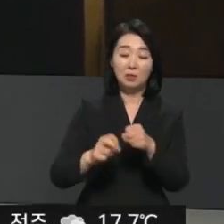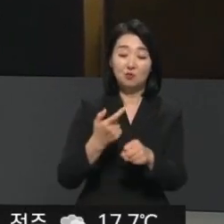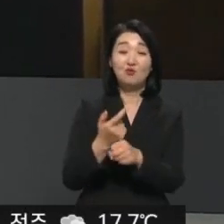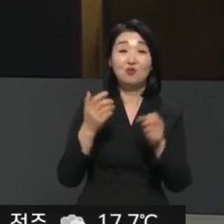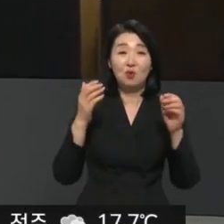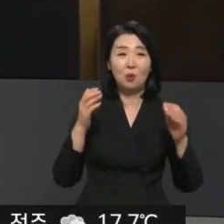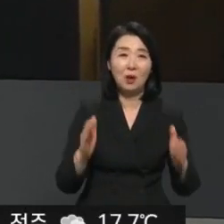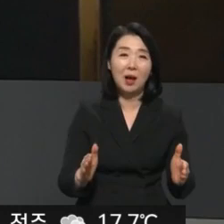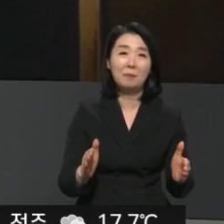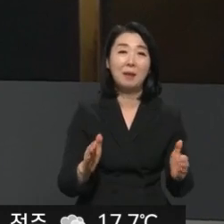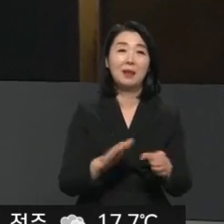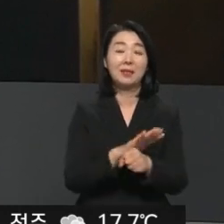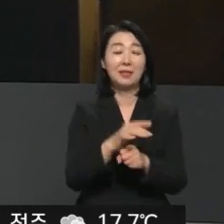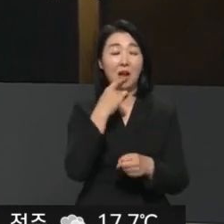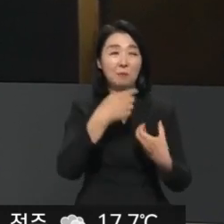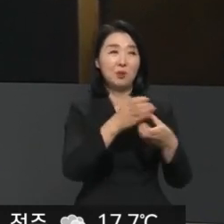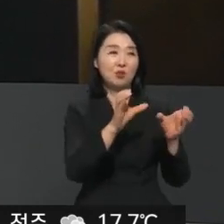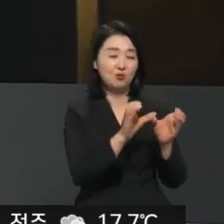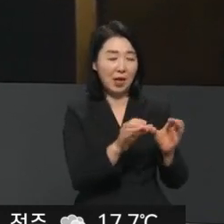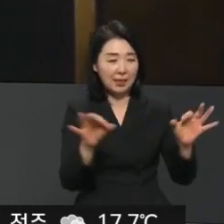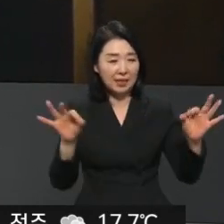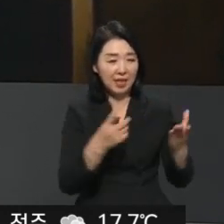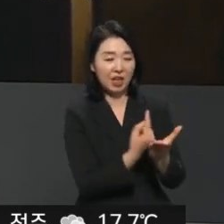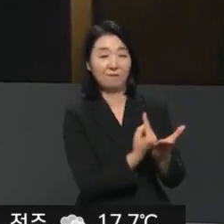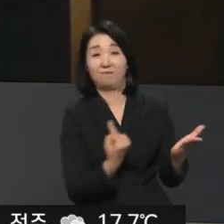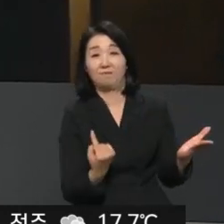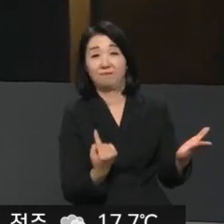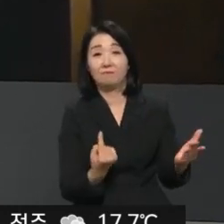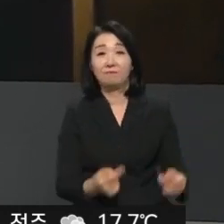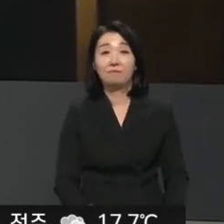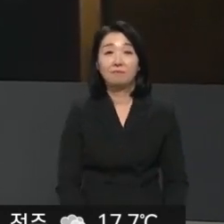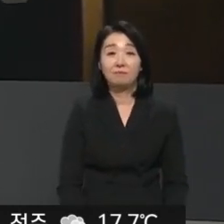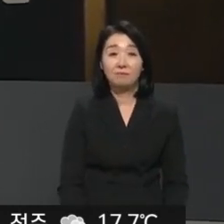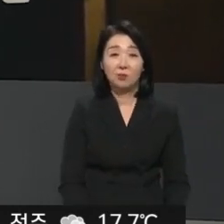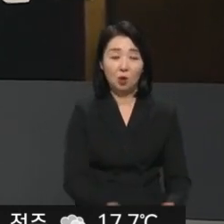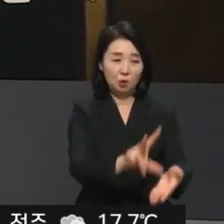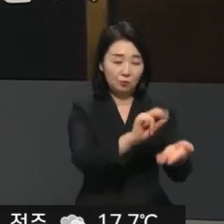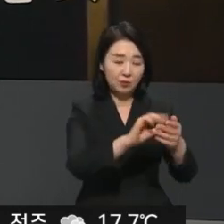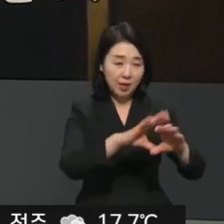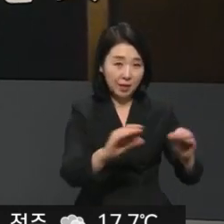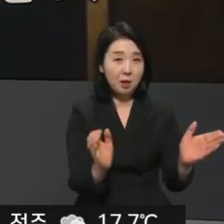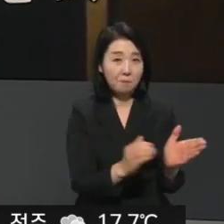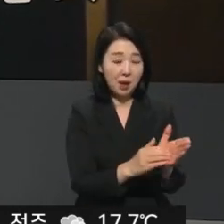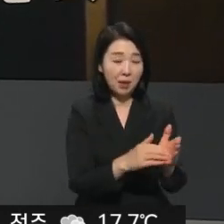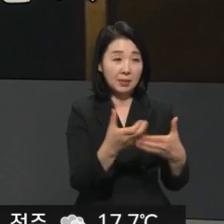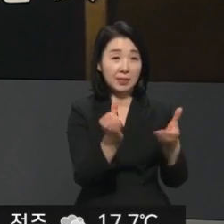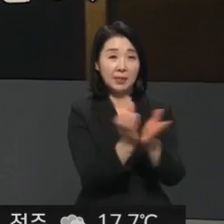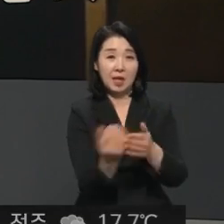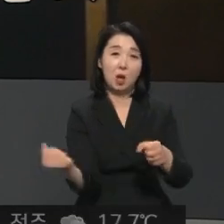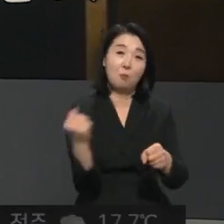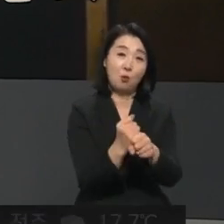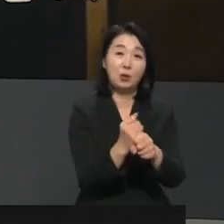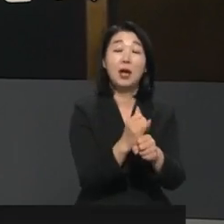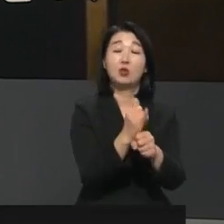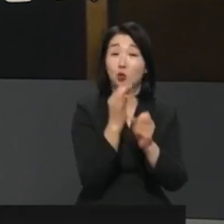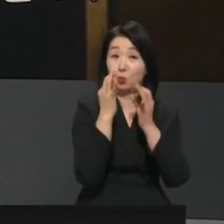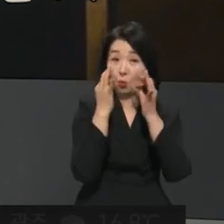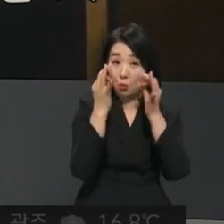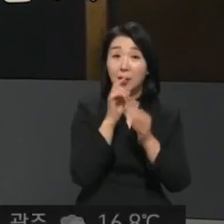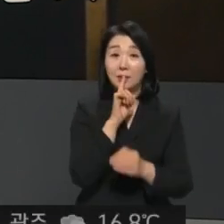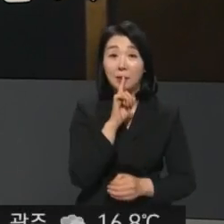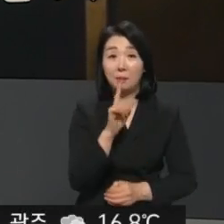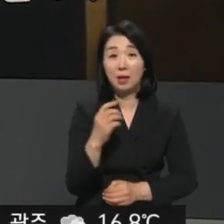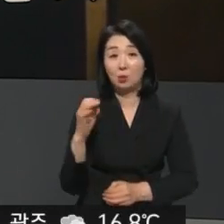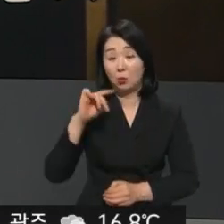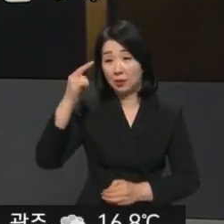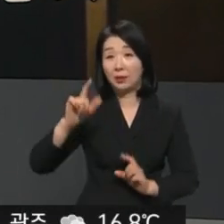적 없는 사랑하는 민주당을 잠시 떠나는 거였습니다. 모든 문제를 해결하고 당에 복귀할 수 있도록 하겠다고 했는데요. 그리고